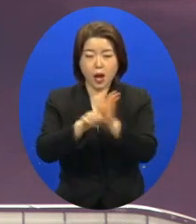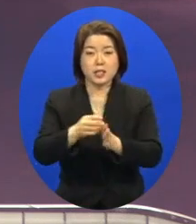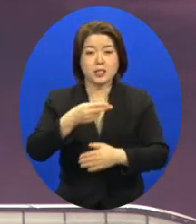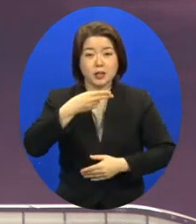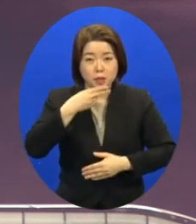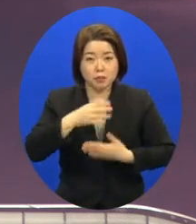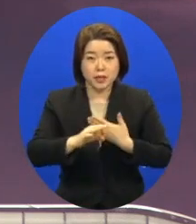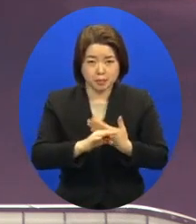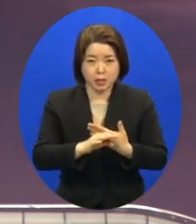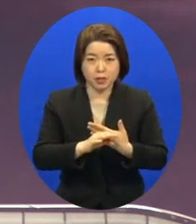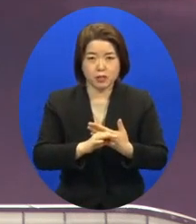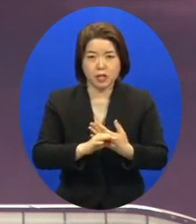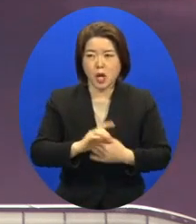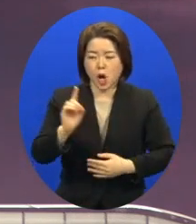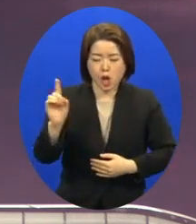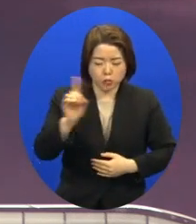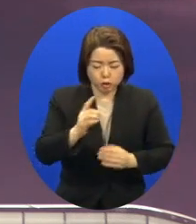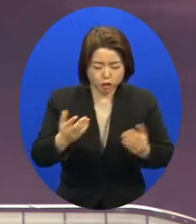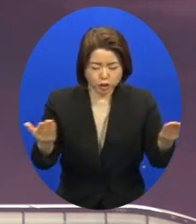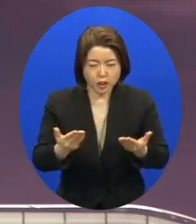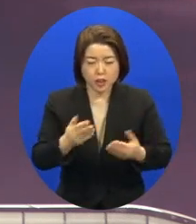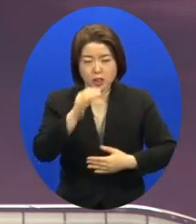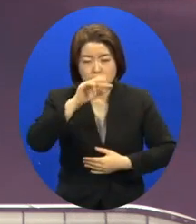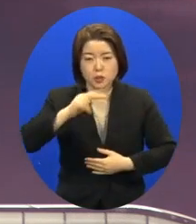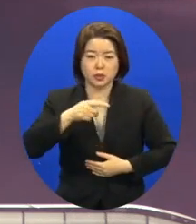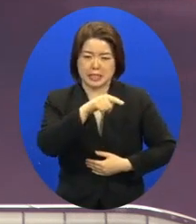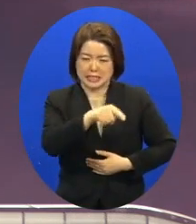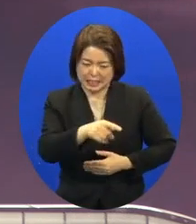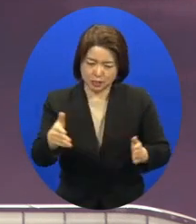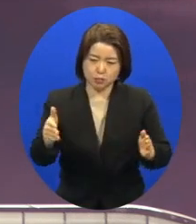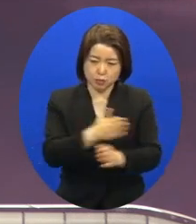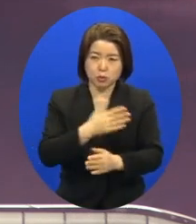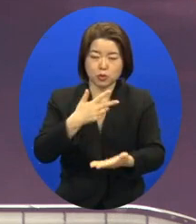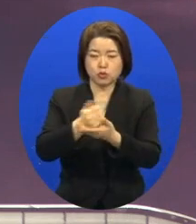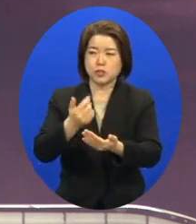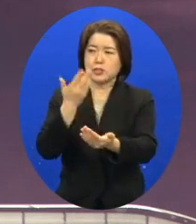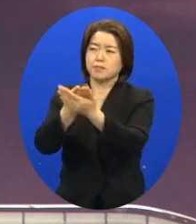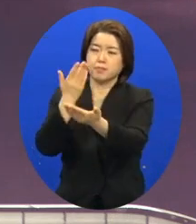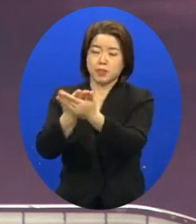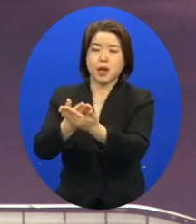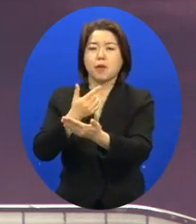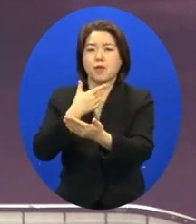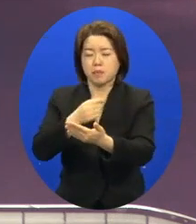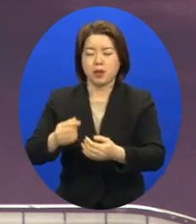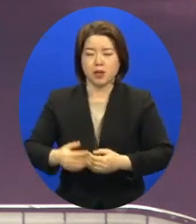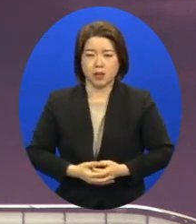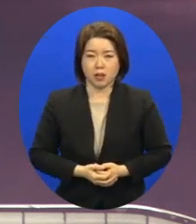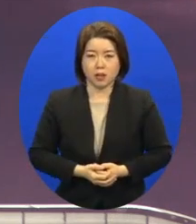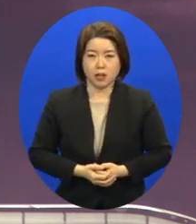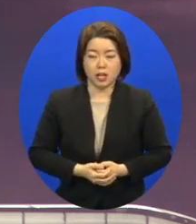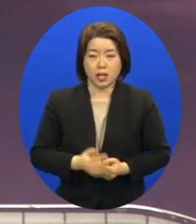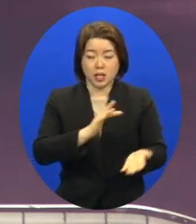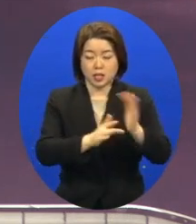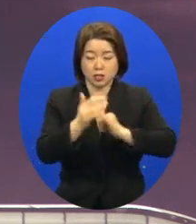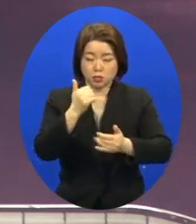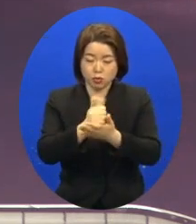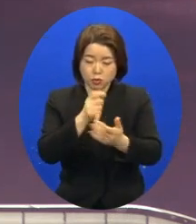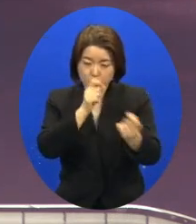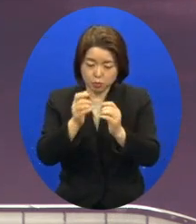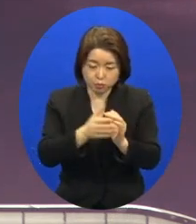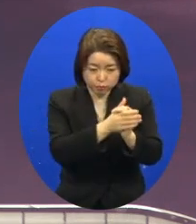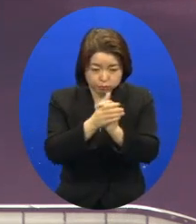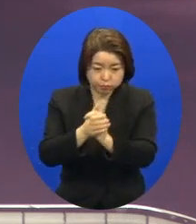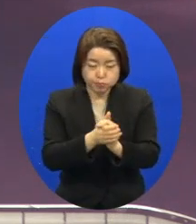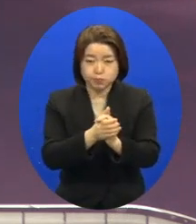없다면 무슨 일이 있어도 이것부터 주님께 구해야 합니다. 아, 예수 그리스도와 친교를 가지게 해주셨다고